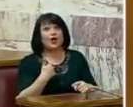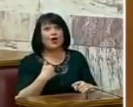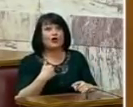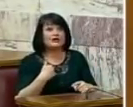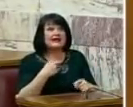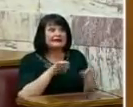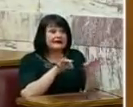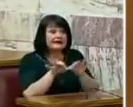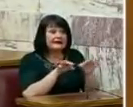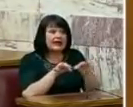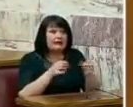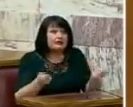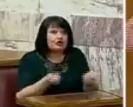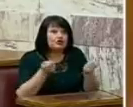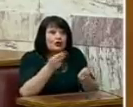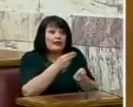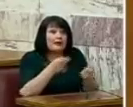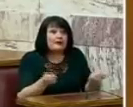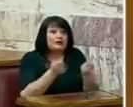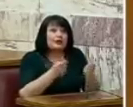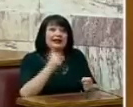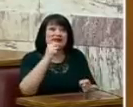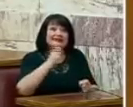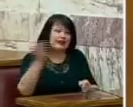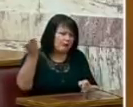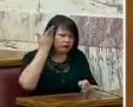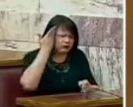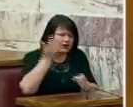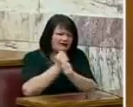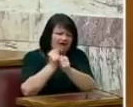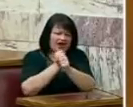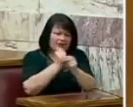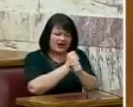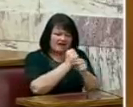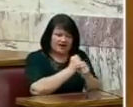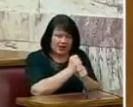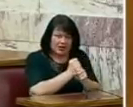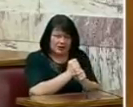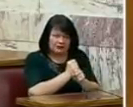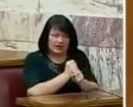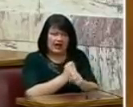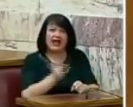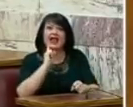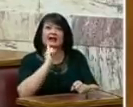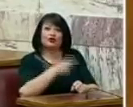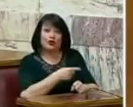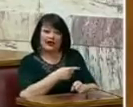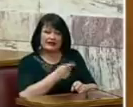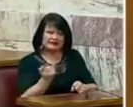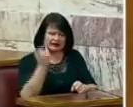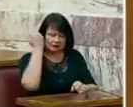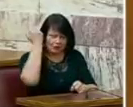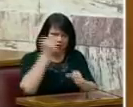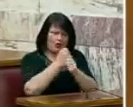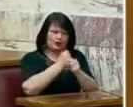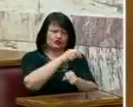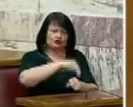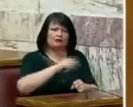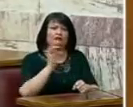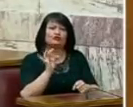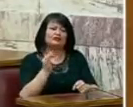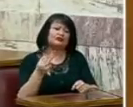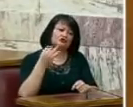Project, που είναι 10 πανάκριβα φάρμακα, τα οποία υλοποίησες τις εντολές του Φρουζή με βάση και τον τόνο που σου έλεγε